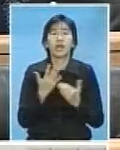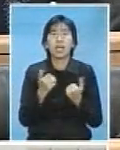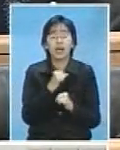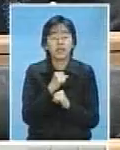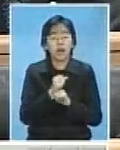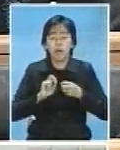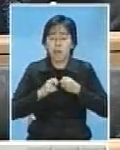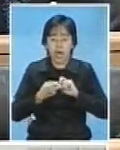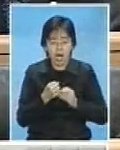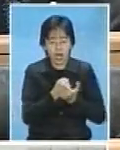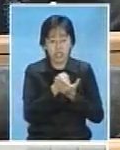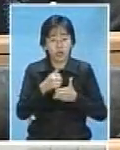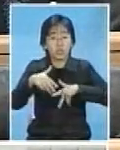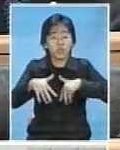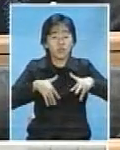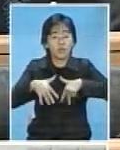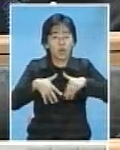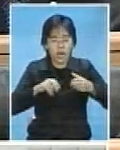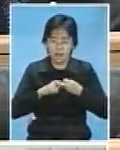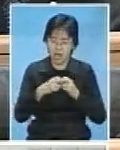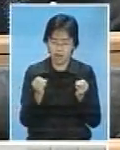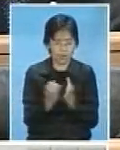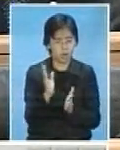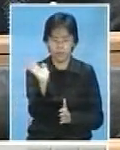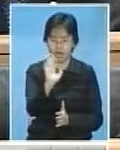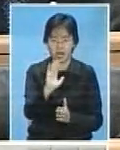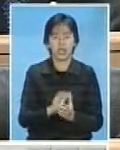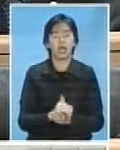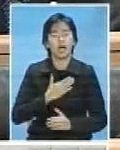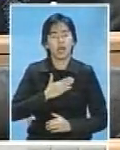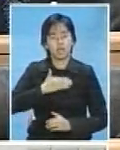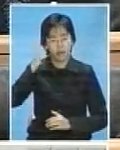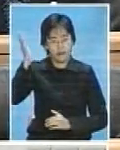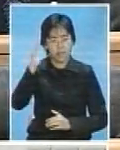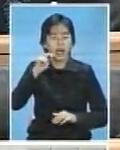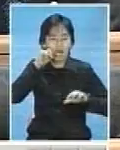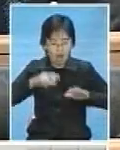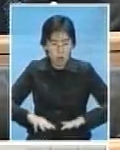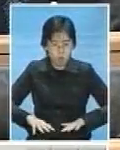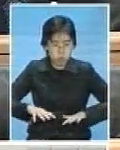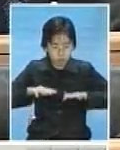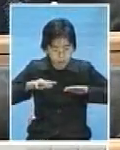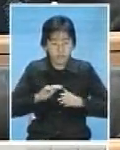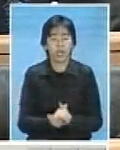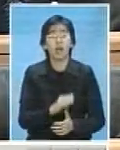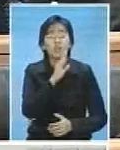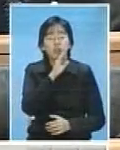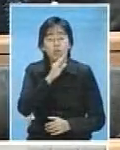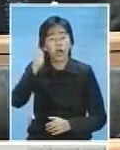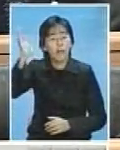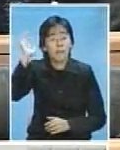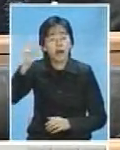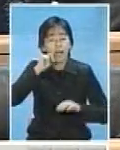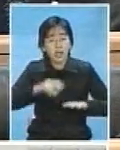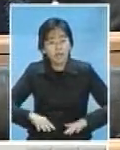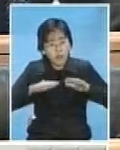มาทำให้การช่วยเหลือพี่น้องประชาชนเนี่ยได้รับผลกระทบเพราะนั้นเราจะอภิปรายเรื่องนี้ครับส่วนระหว่างที่เราอภิปรายนี้ถ้าท่